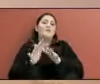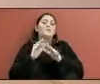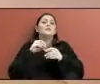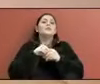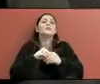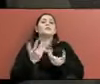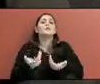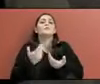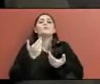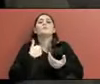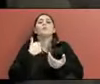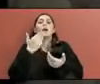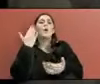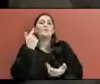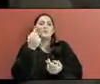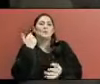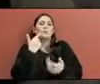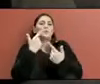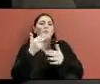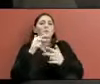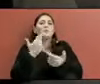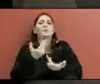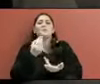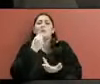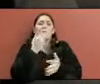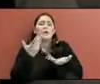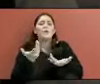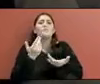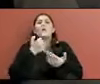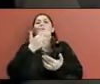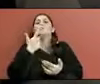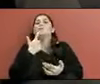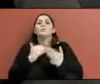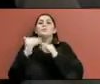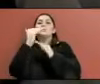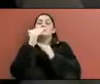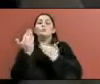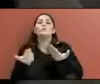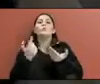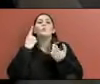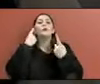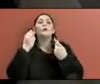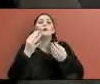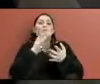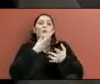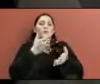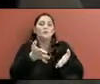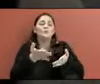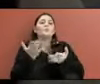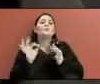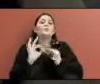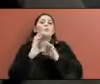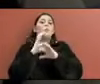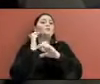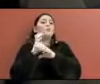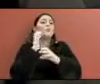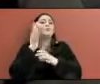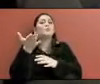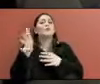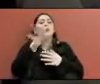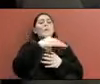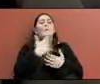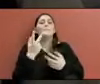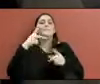söylediğim gıda, ondan sonra mesela 65 yaş üstü bireylerimize bildiğiniz üzere toplu taşıma yasakları var. Evet. Bu noktada